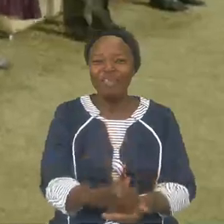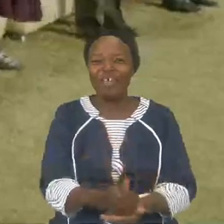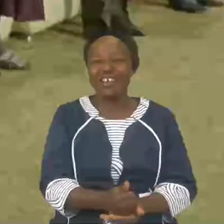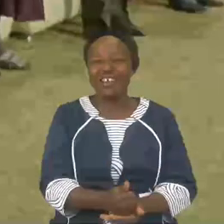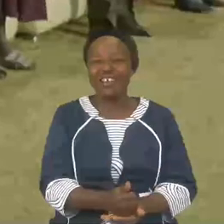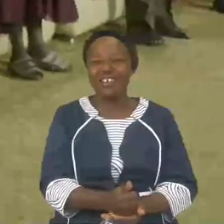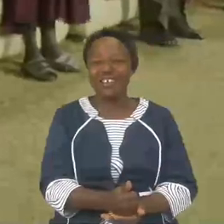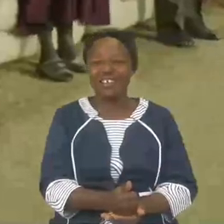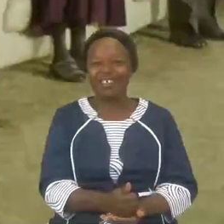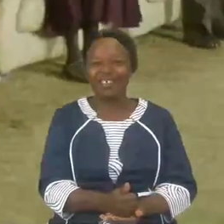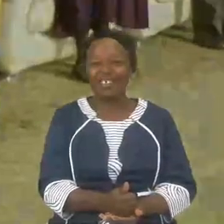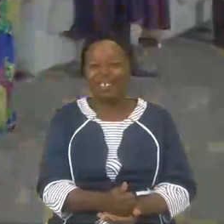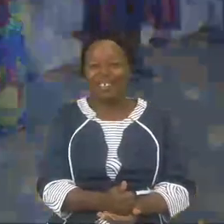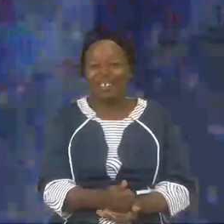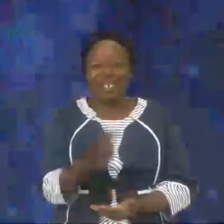Amen.